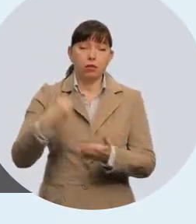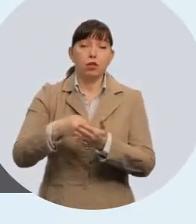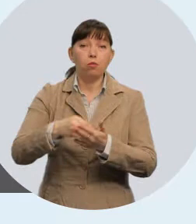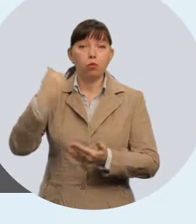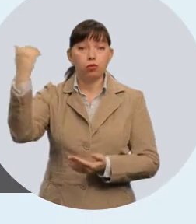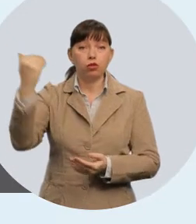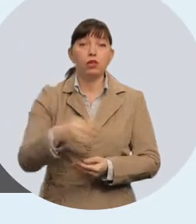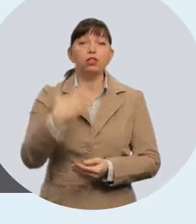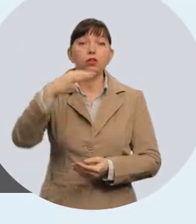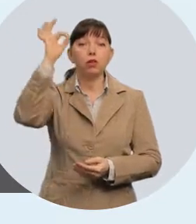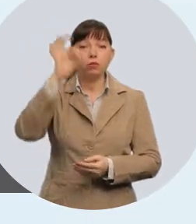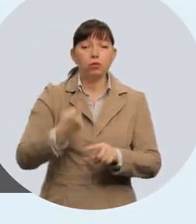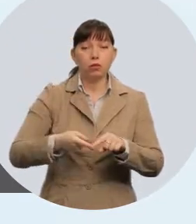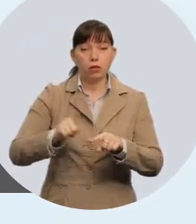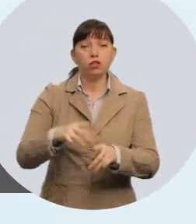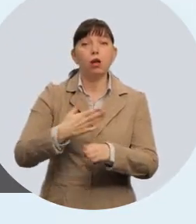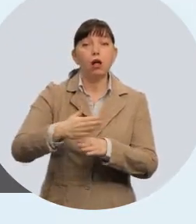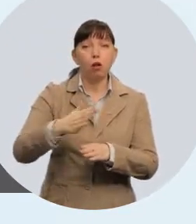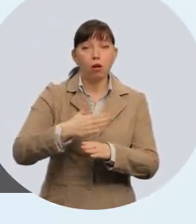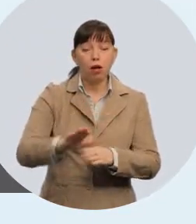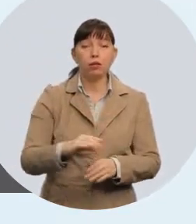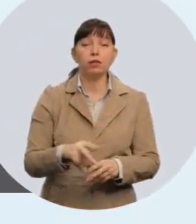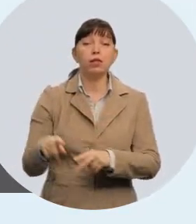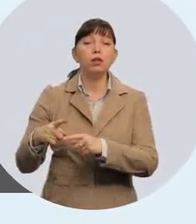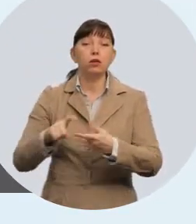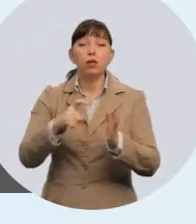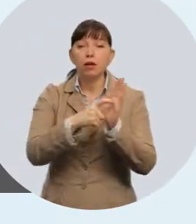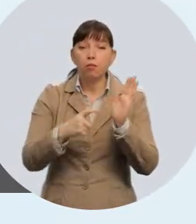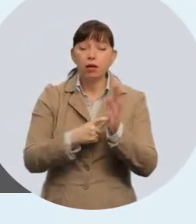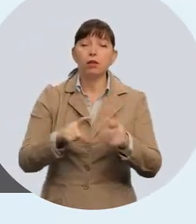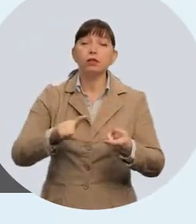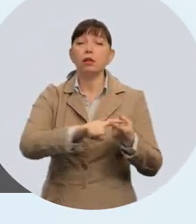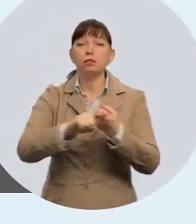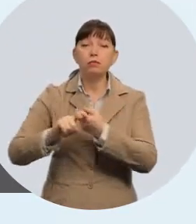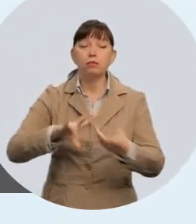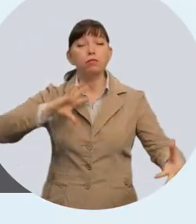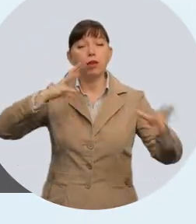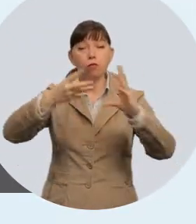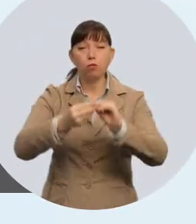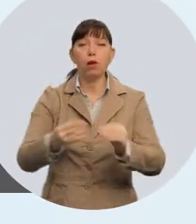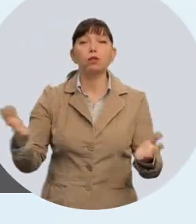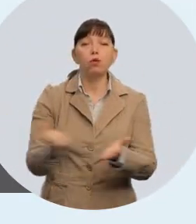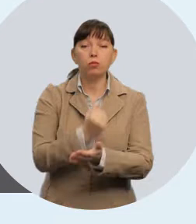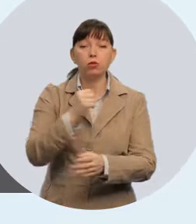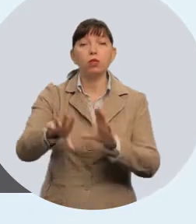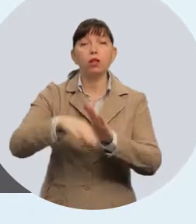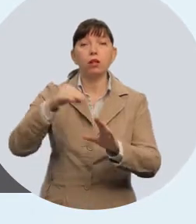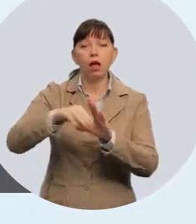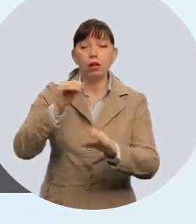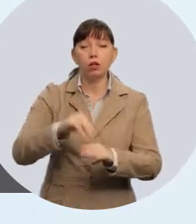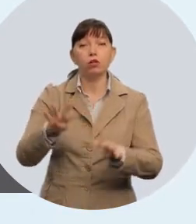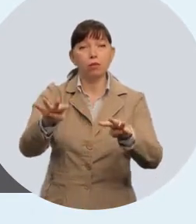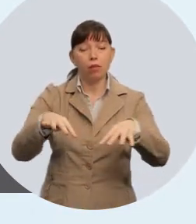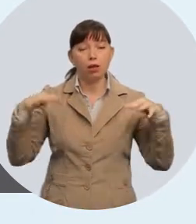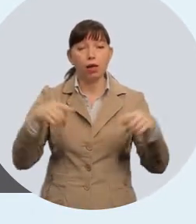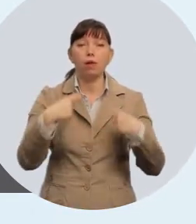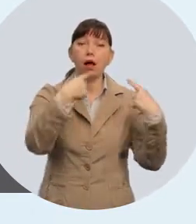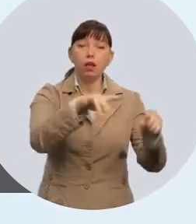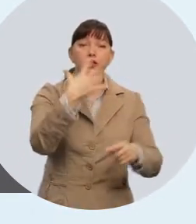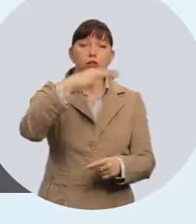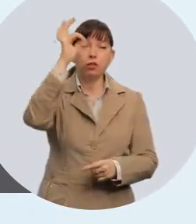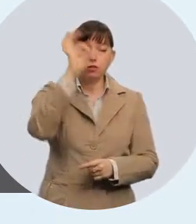buget. 50% din suma alocațiilor sunt repartizate proporțional performanțelor obținute în alegerile parlamentare, iar